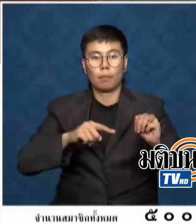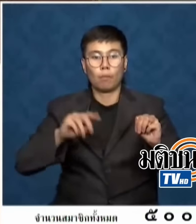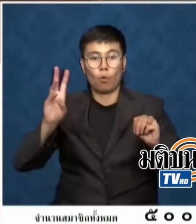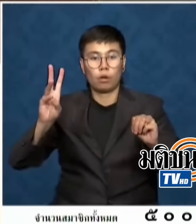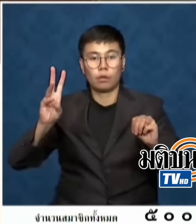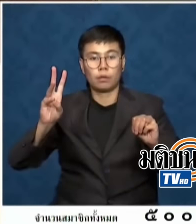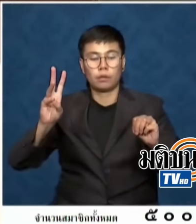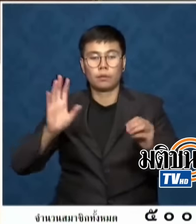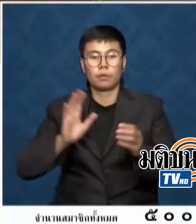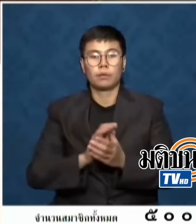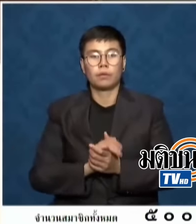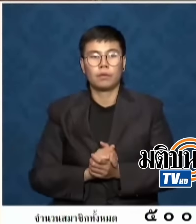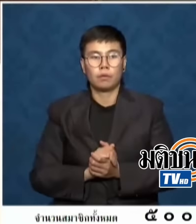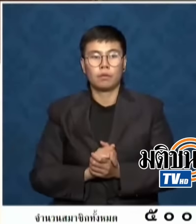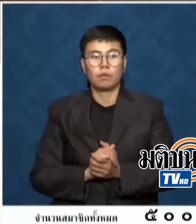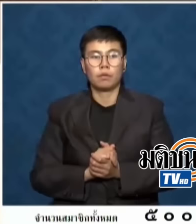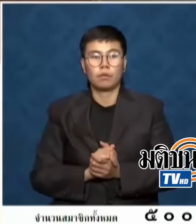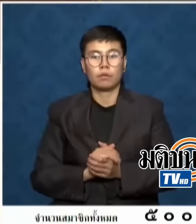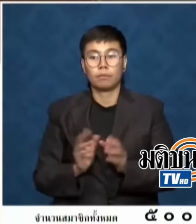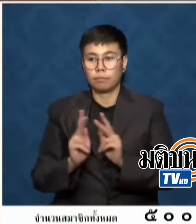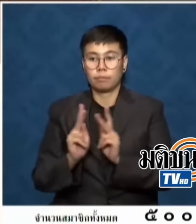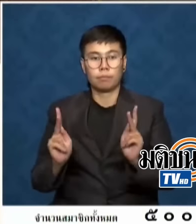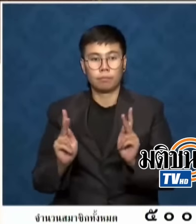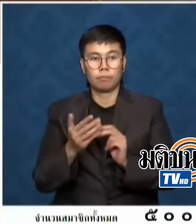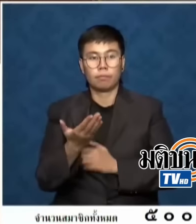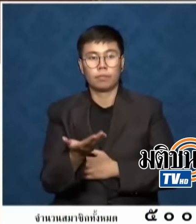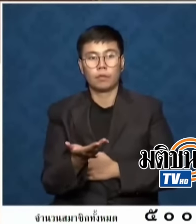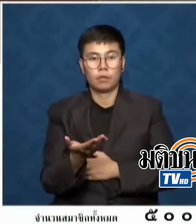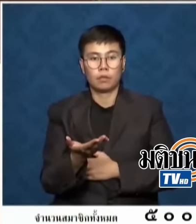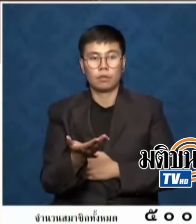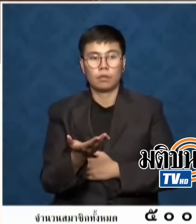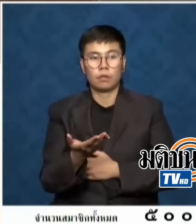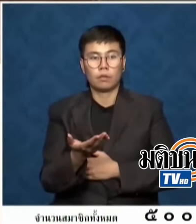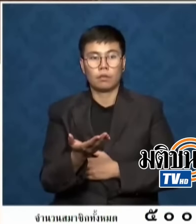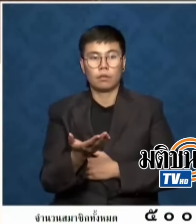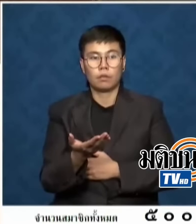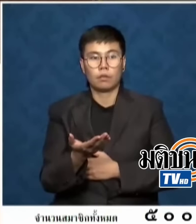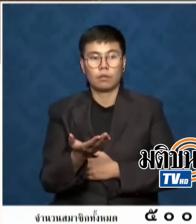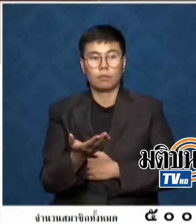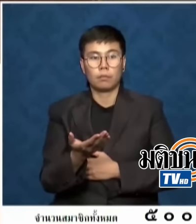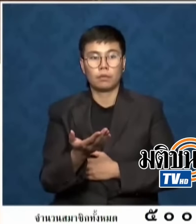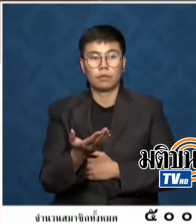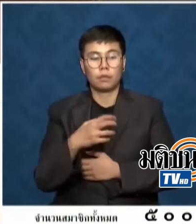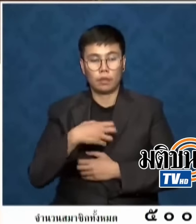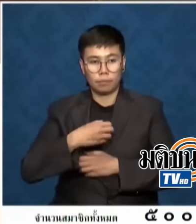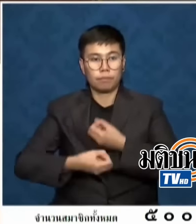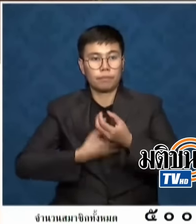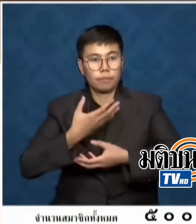59/6นะครับกรรมธิการจะพูดอะไรไหมครับ